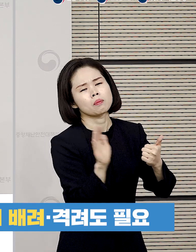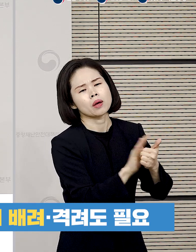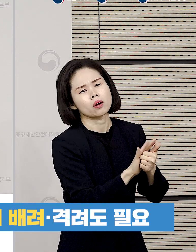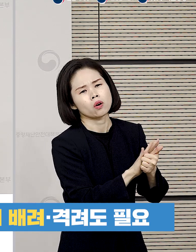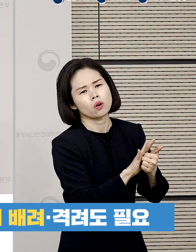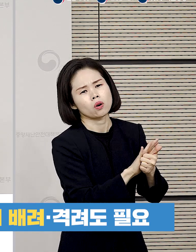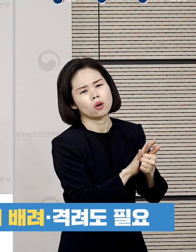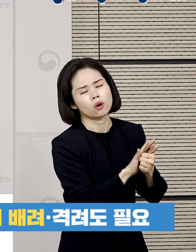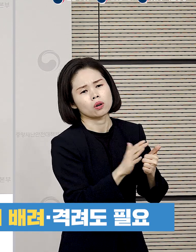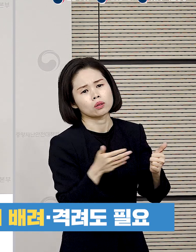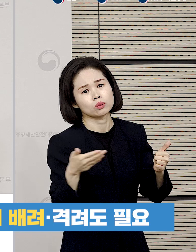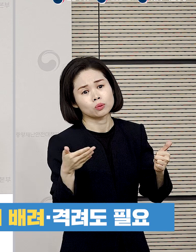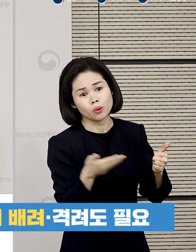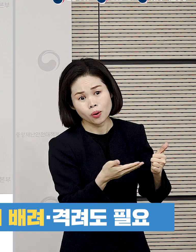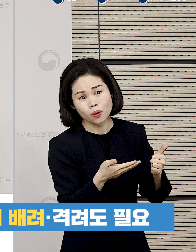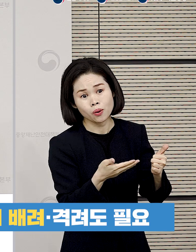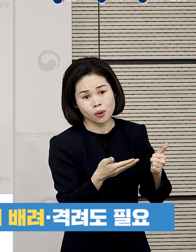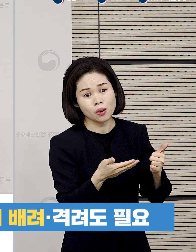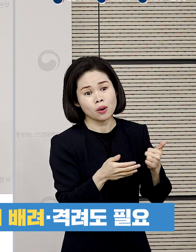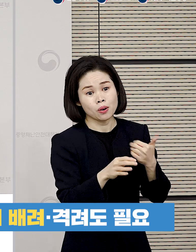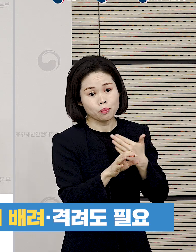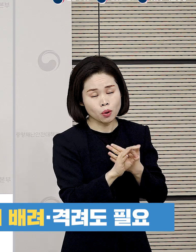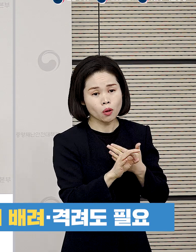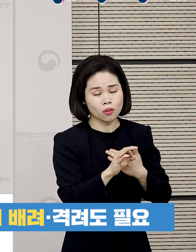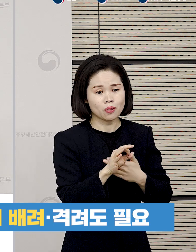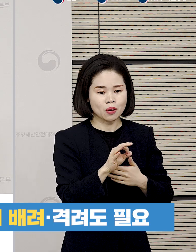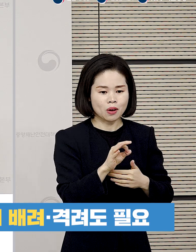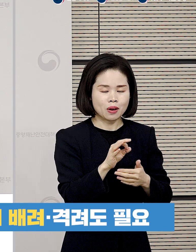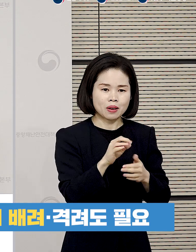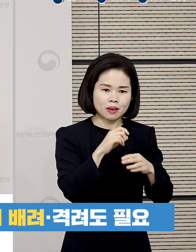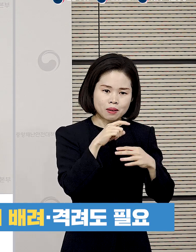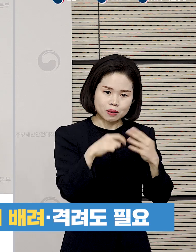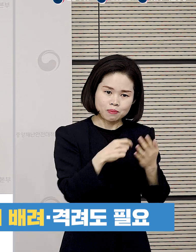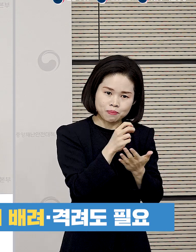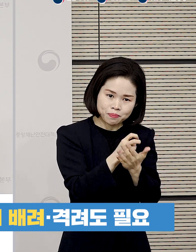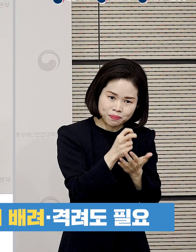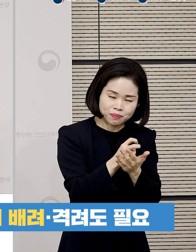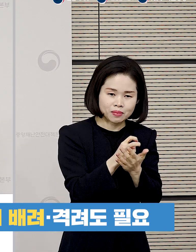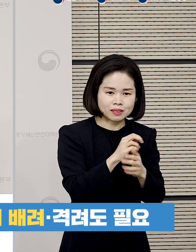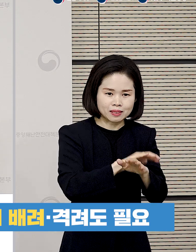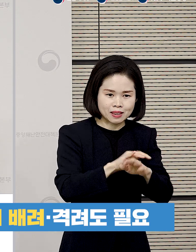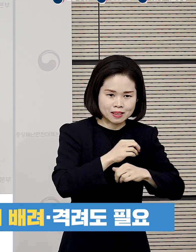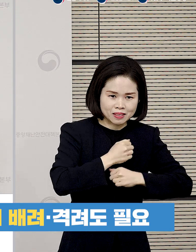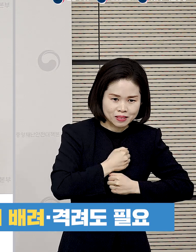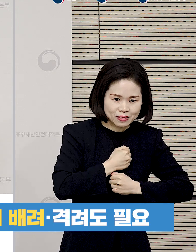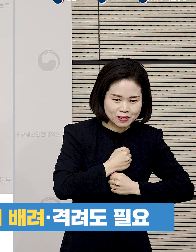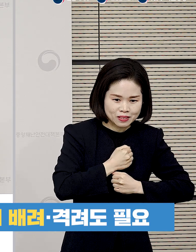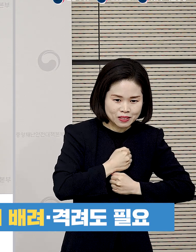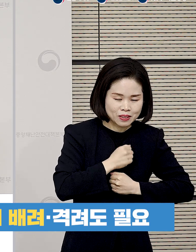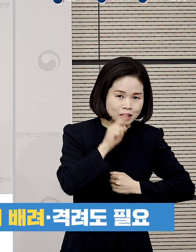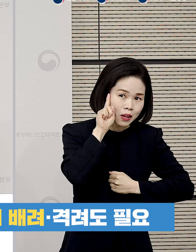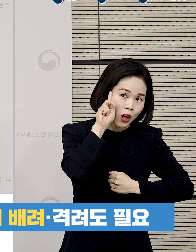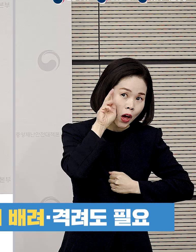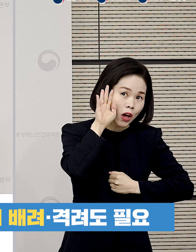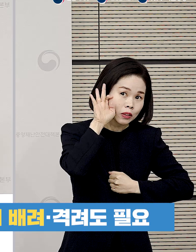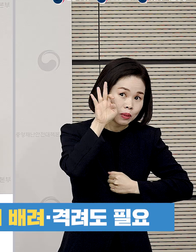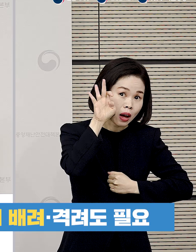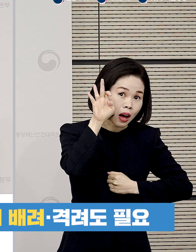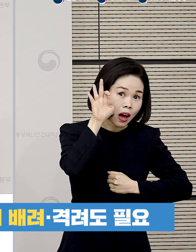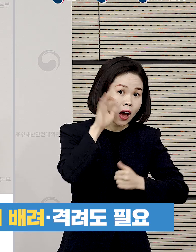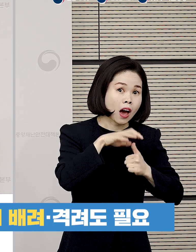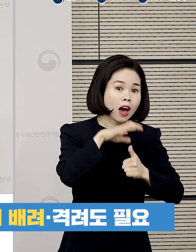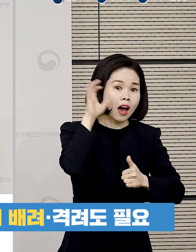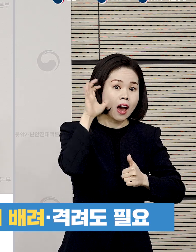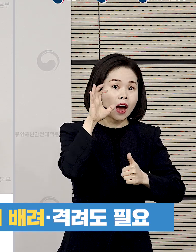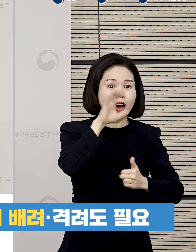격려 이런 것들이 좀 성공적으로 또 잘 수칙을 지키면서 자가격리를 마칠 수 있도록 하는데